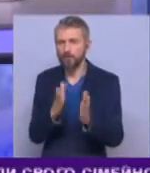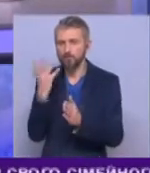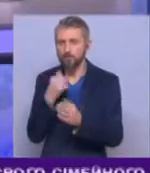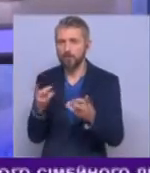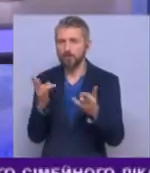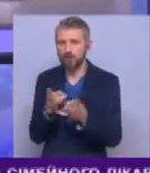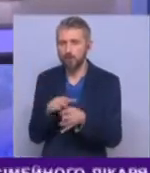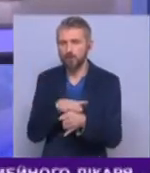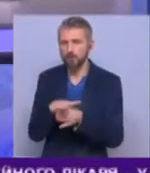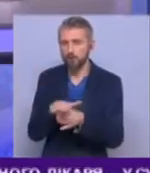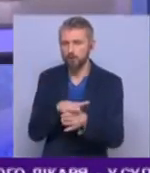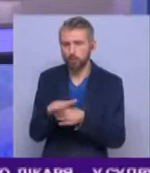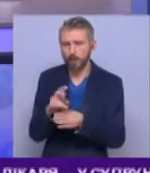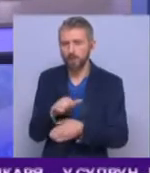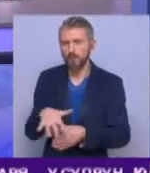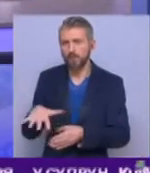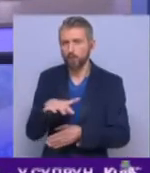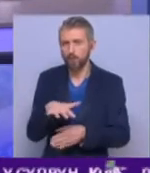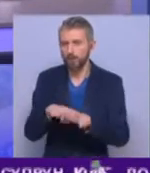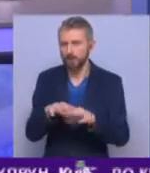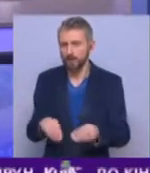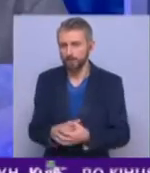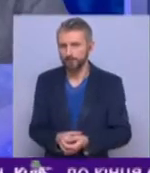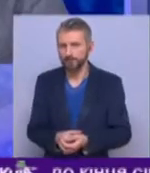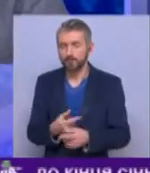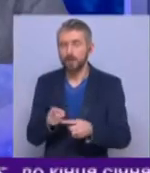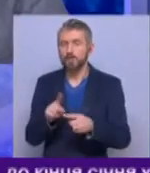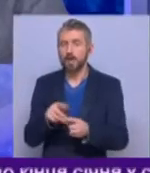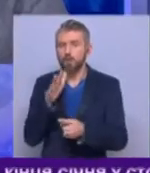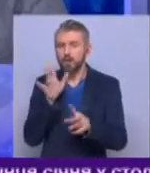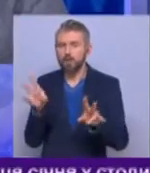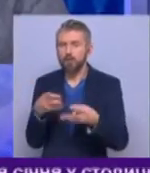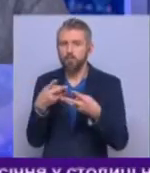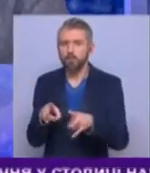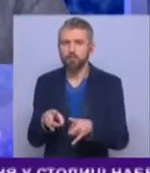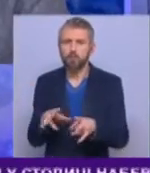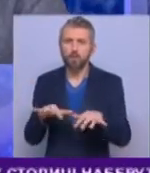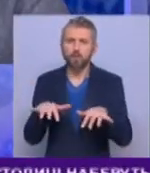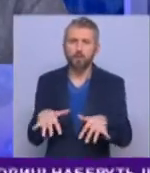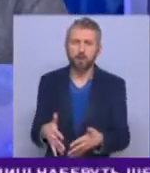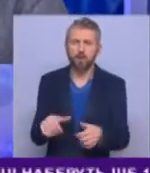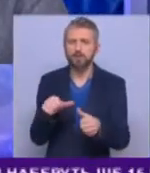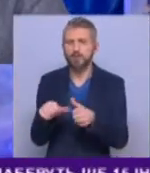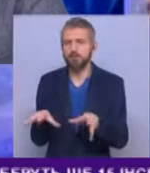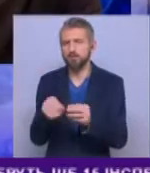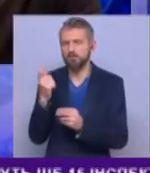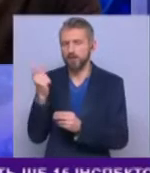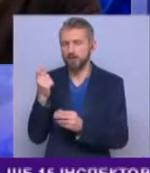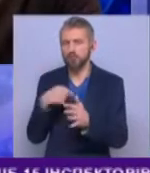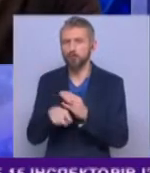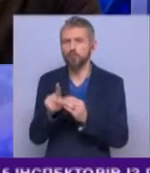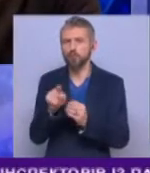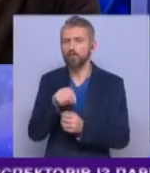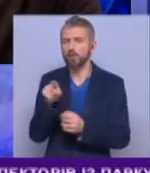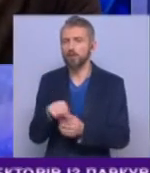просто імплементувати на території. І в цей момент не потрібно розслаблятися саме співвласникам. Тому що якраз